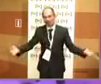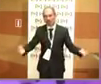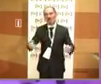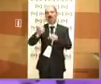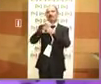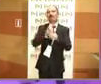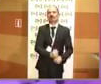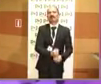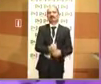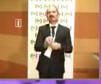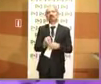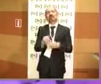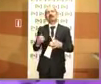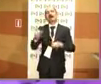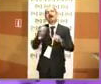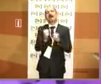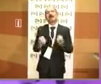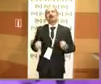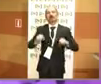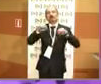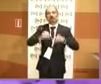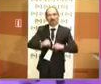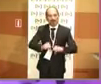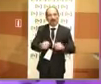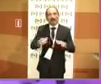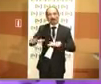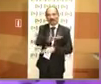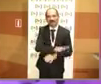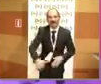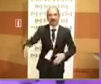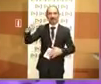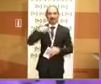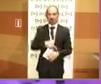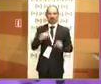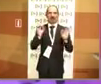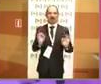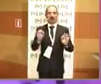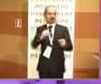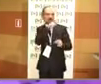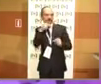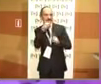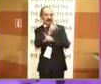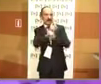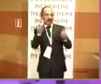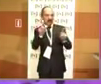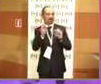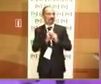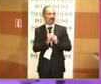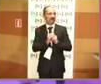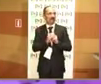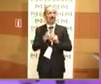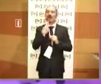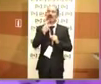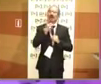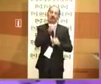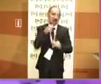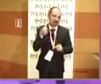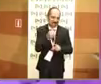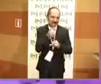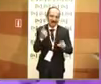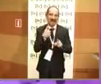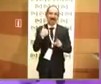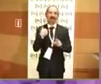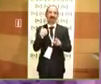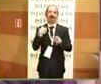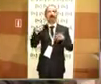sulla sostenibilità ambientale e sociale. Perché non serve, e lo dico, non serve